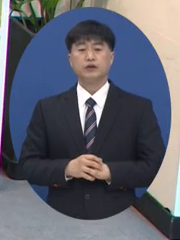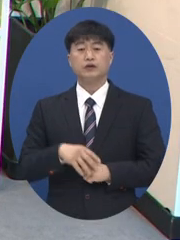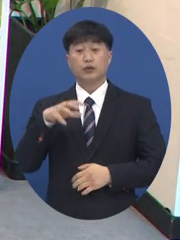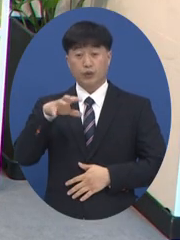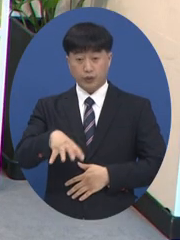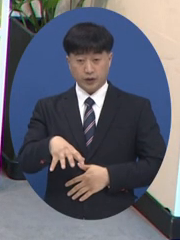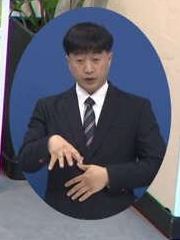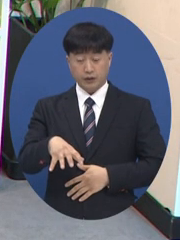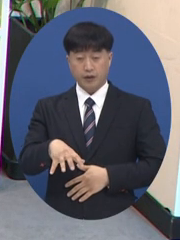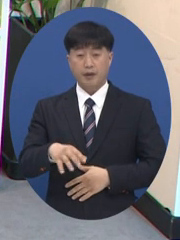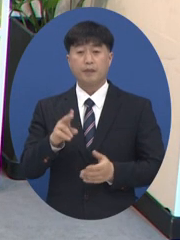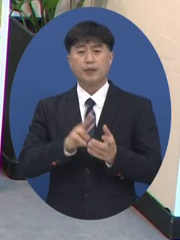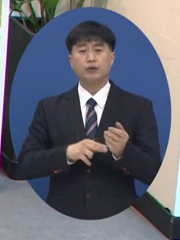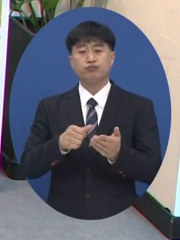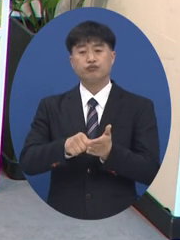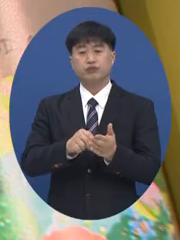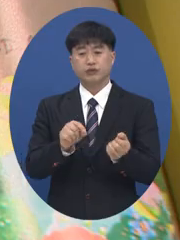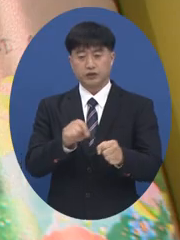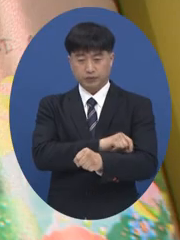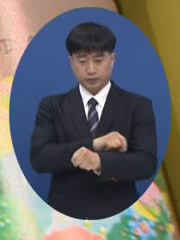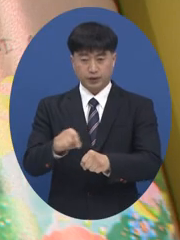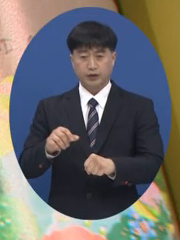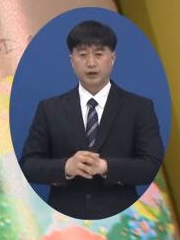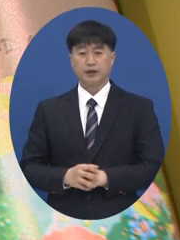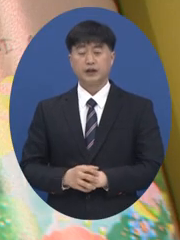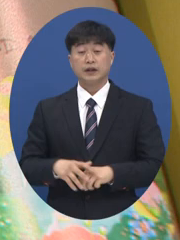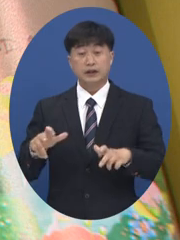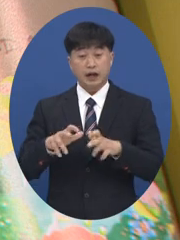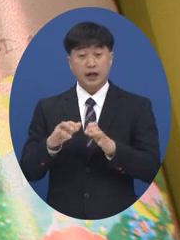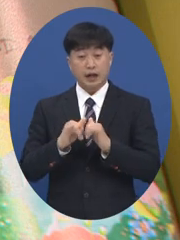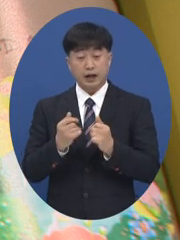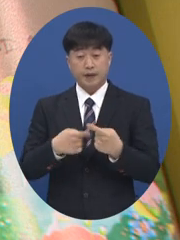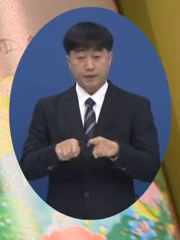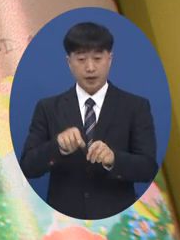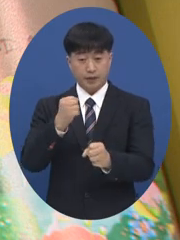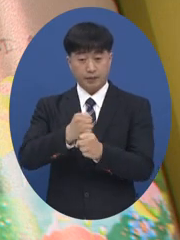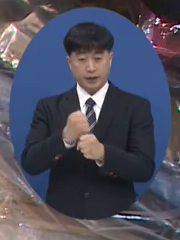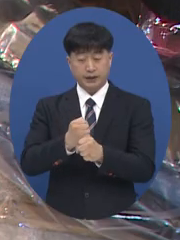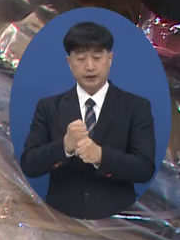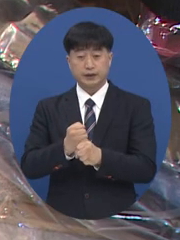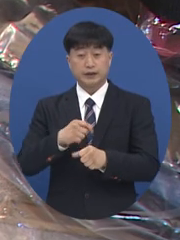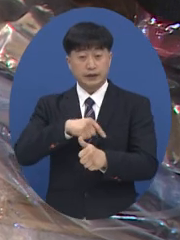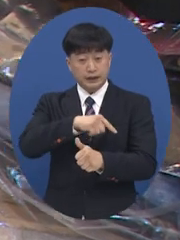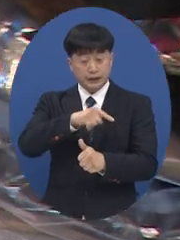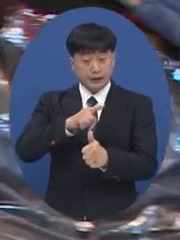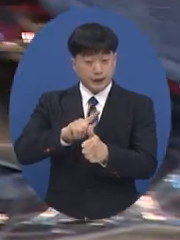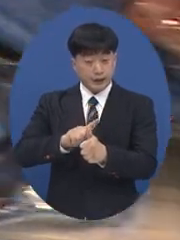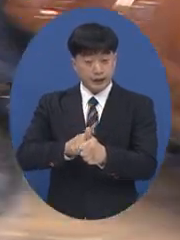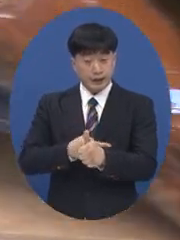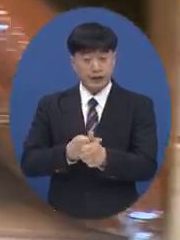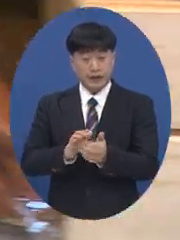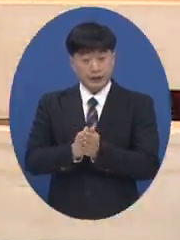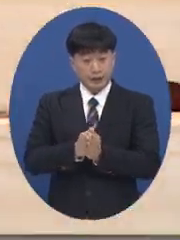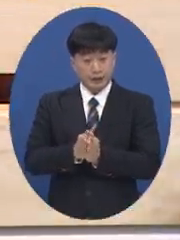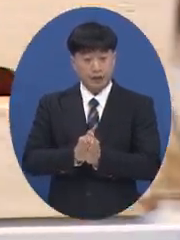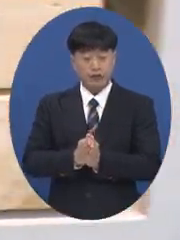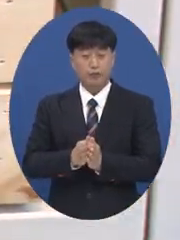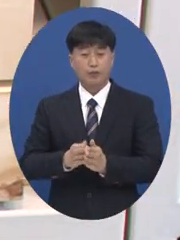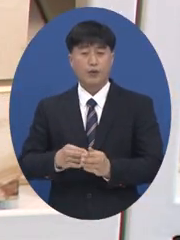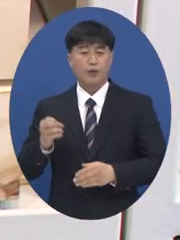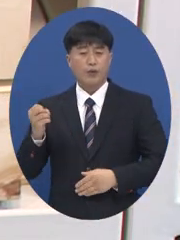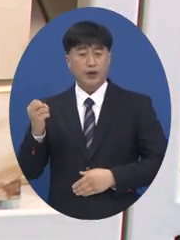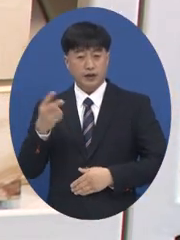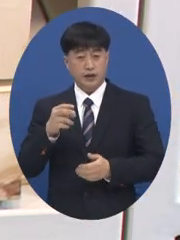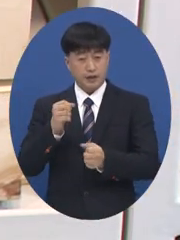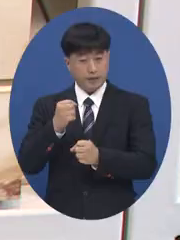이곳에선 판매하는 제품도 특별합니다 장애인들과 함께 만든 차는 세제와 업사이클링 제품 그리고 생산자에게 정당한